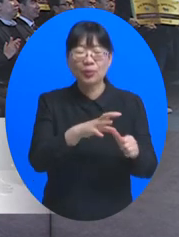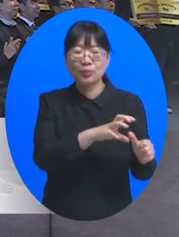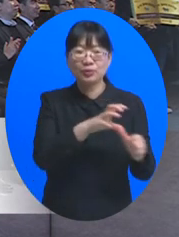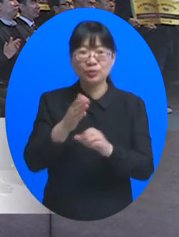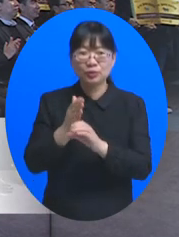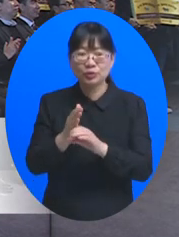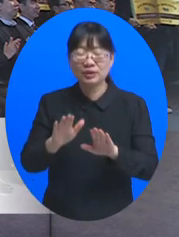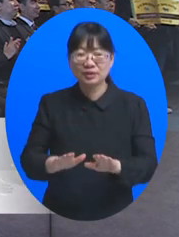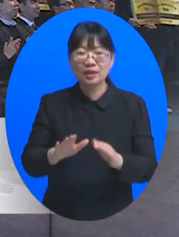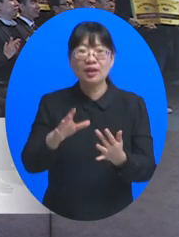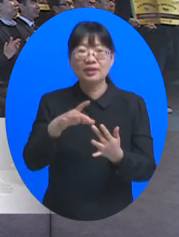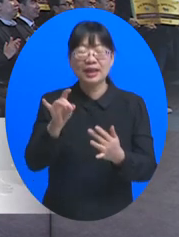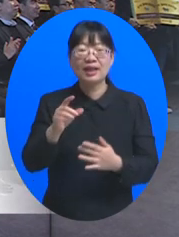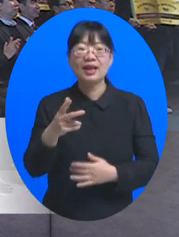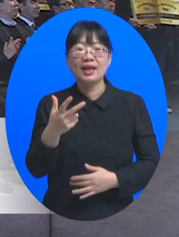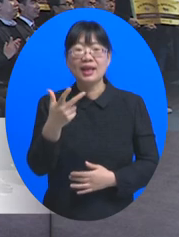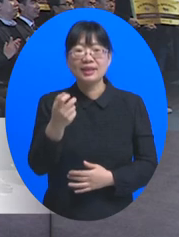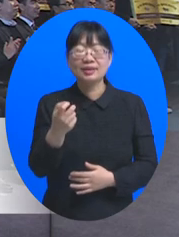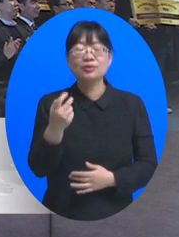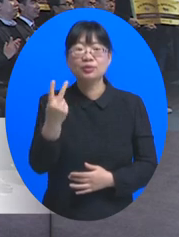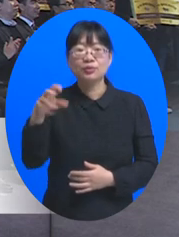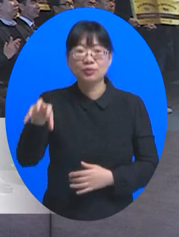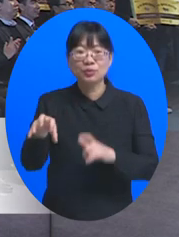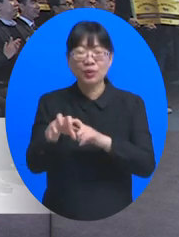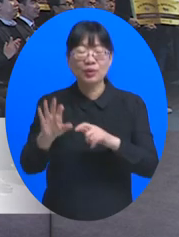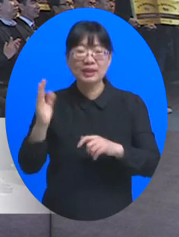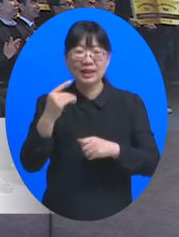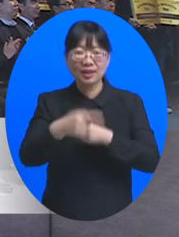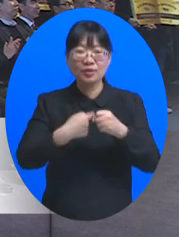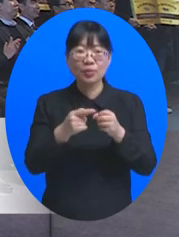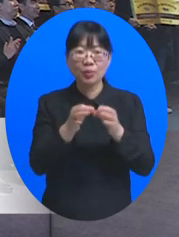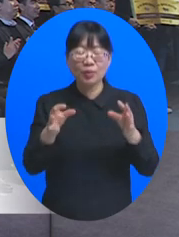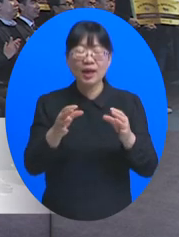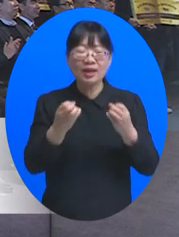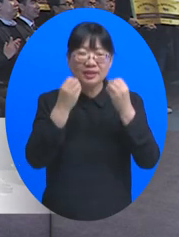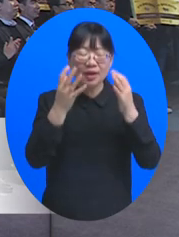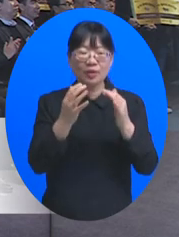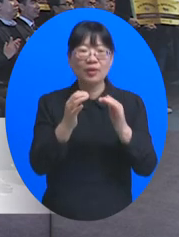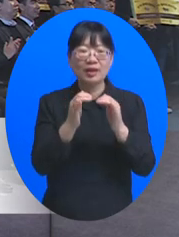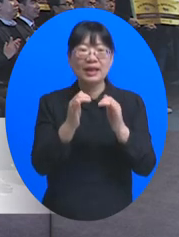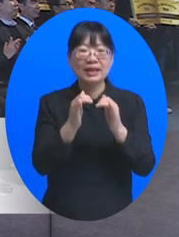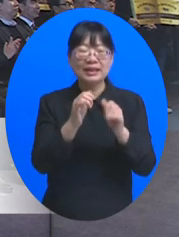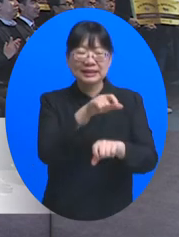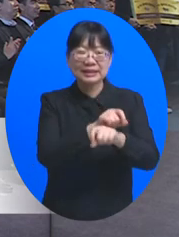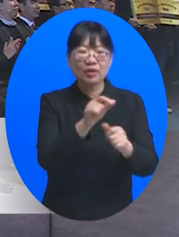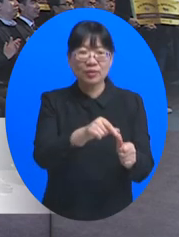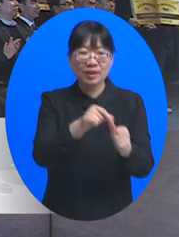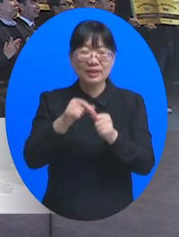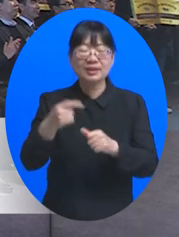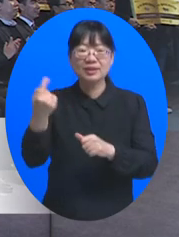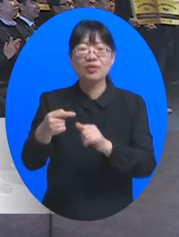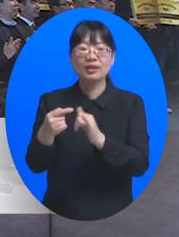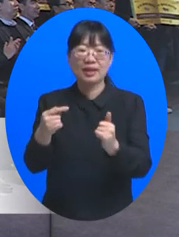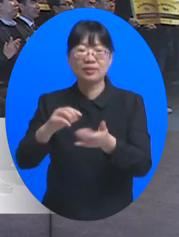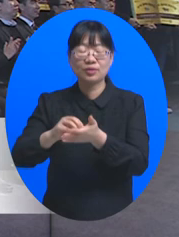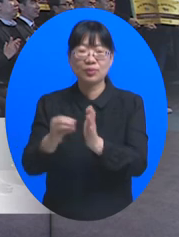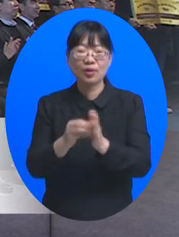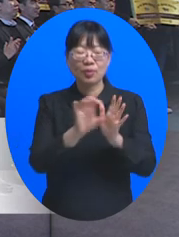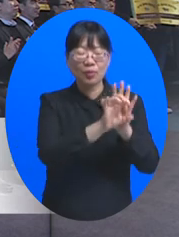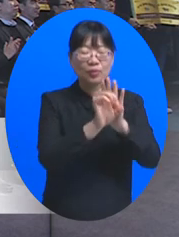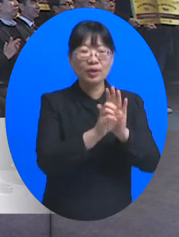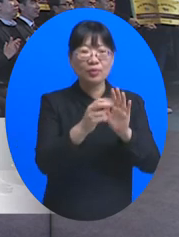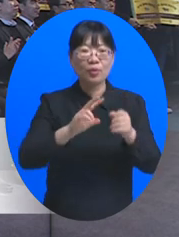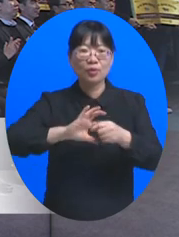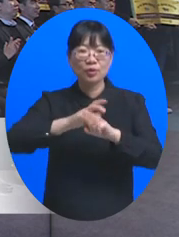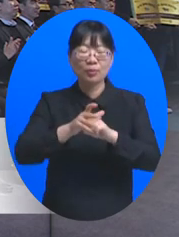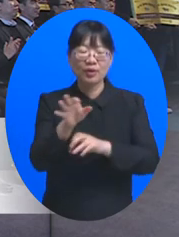72곳입니다. 살펴봤더니 이들 기업이 최근 1년간 신규 채용한 인력이 1,000명가량입니다. 코로나 여파와 글로벌